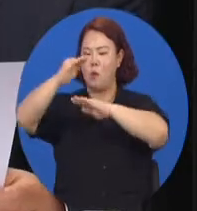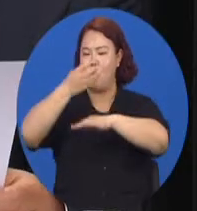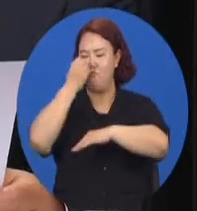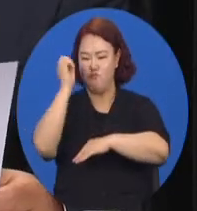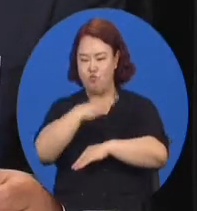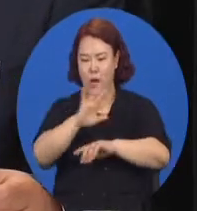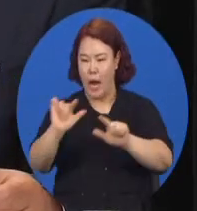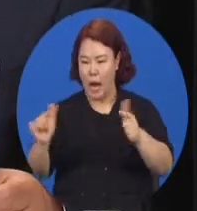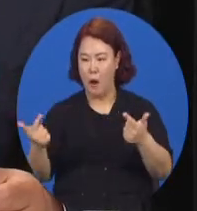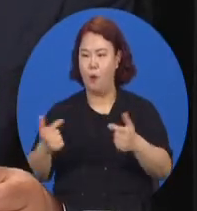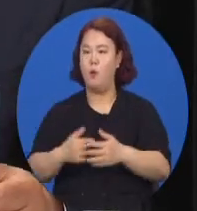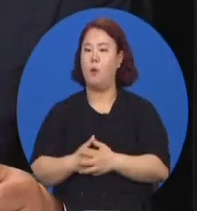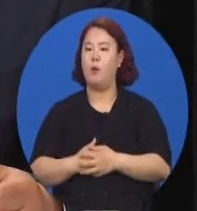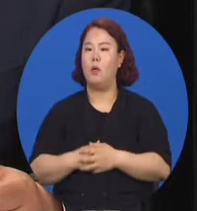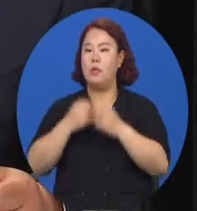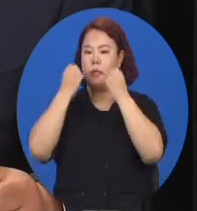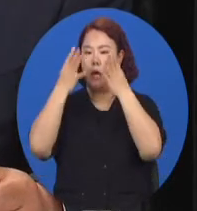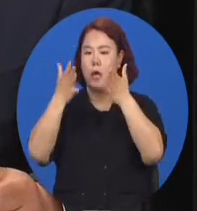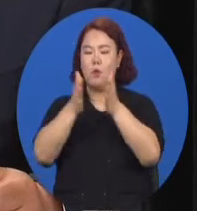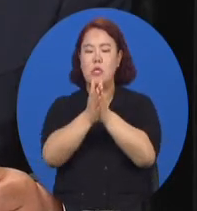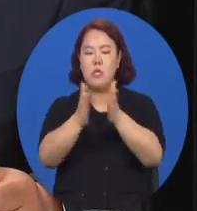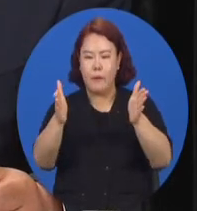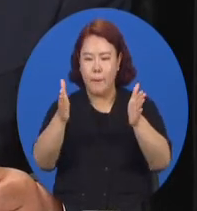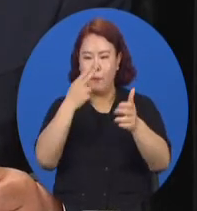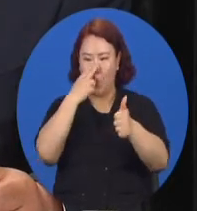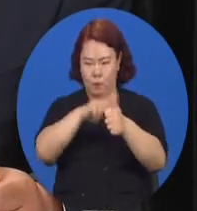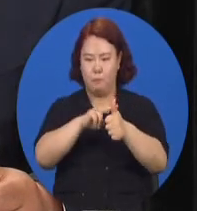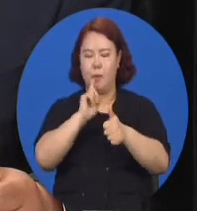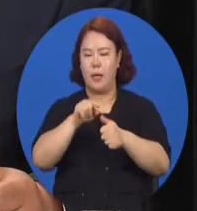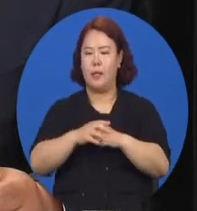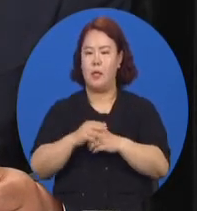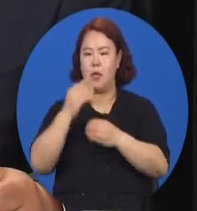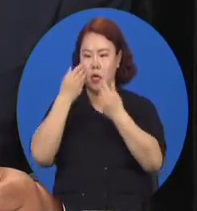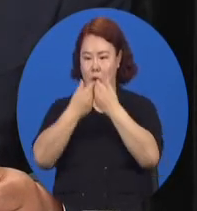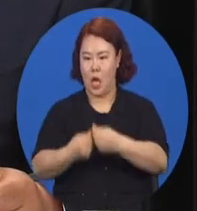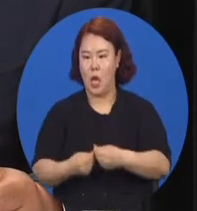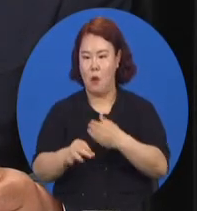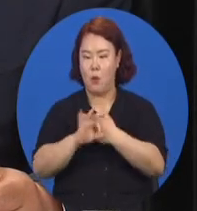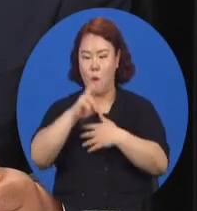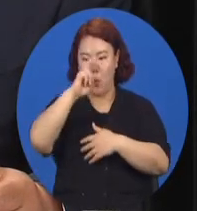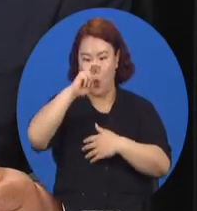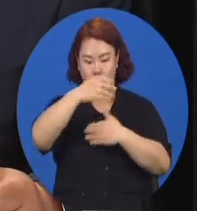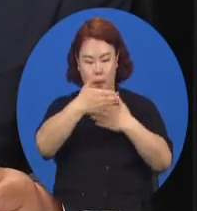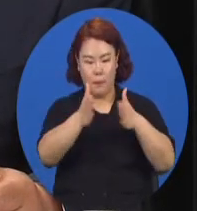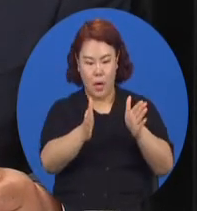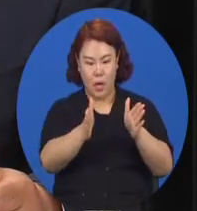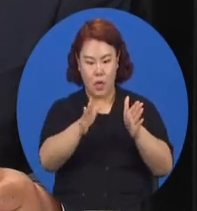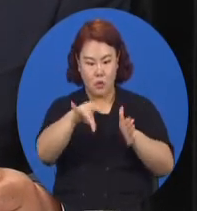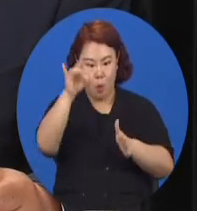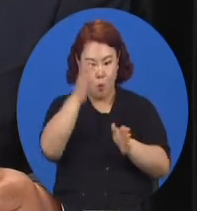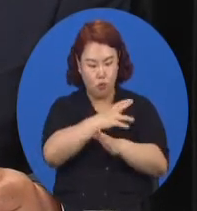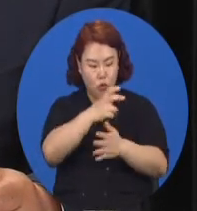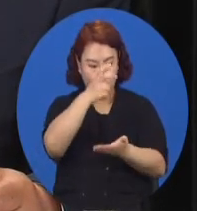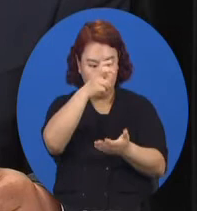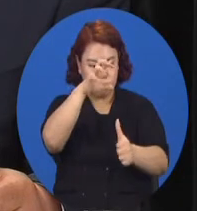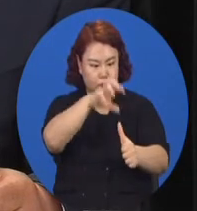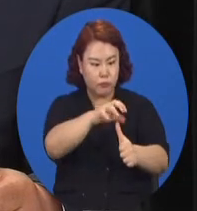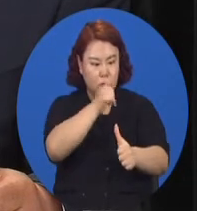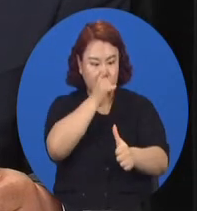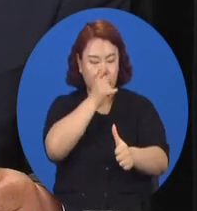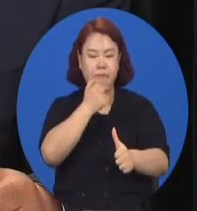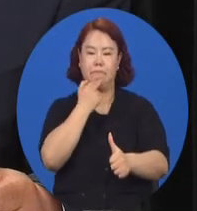것이 아니고요. 새로운 시도를 하는 것입니다. 예를 들어서 노래방 처음부터 규제 있었습니까?